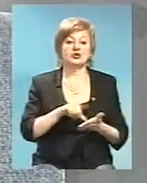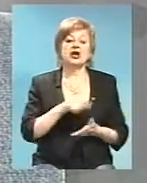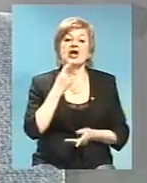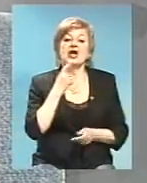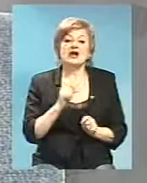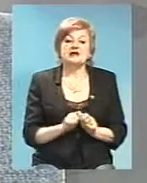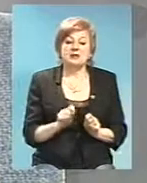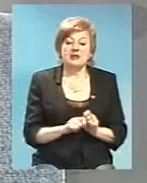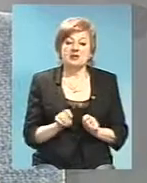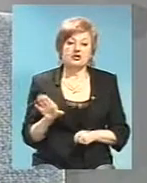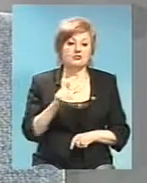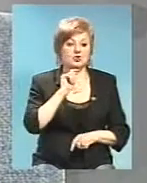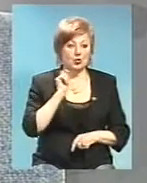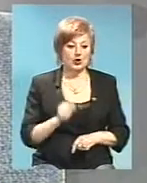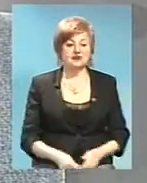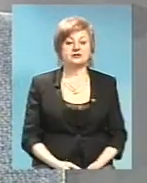експерименті всеукраїнському.